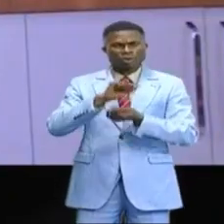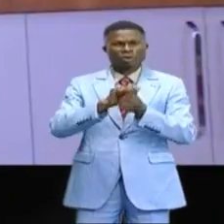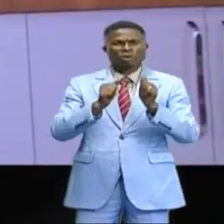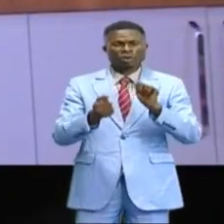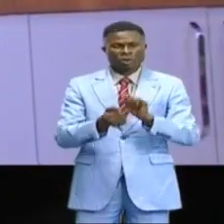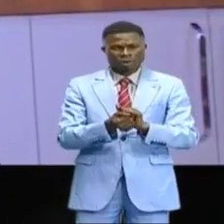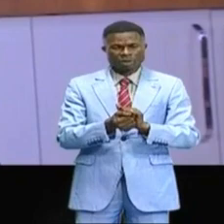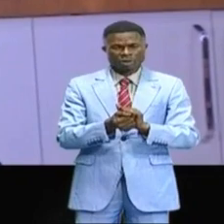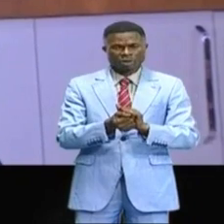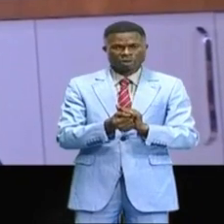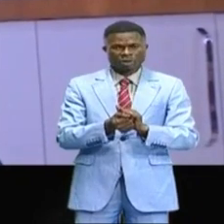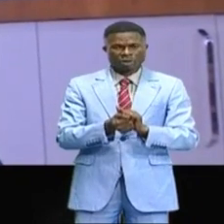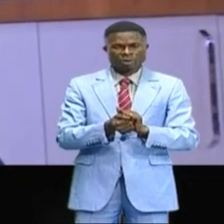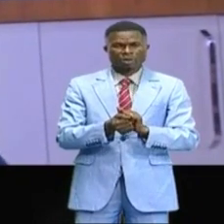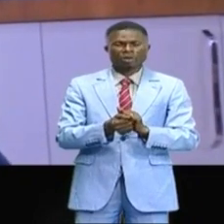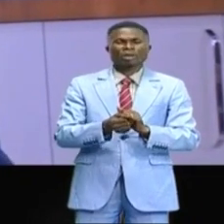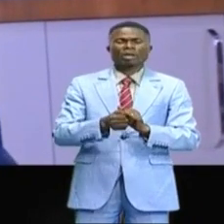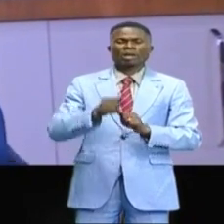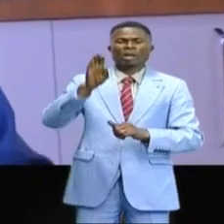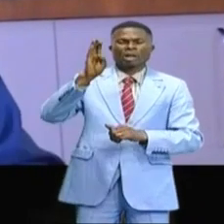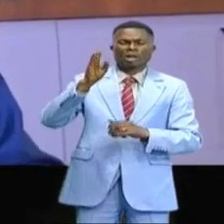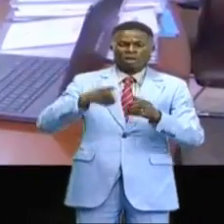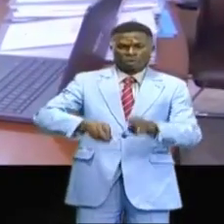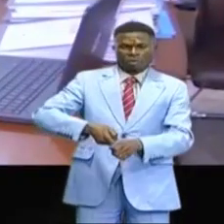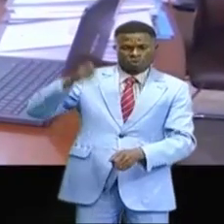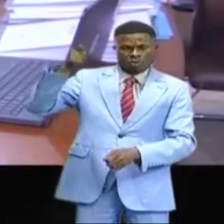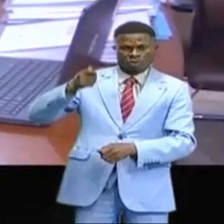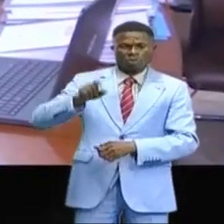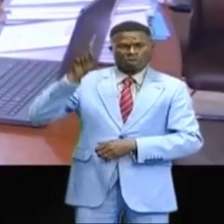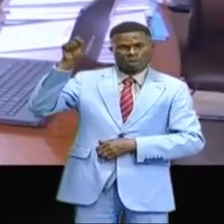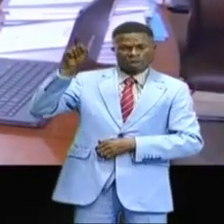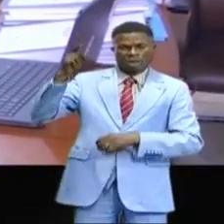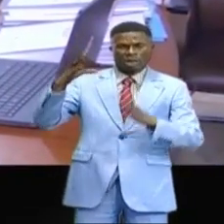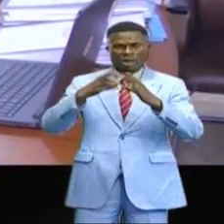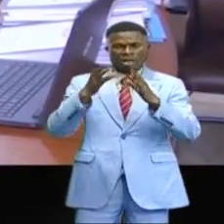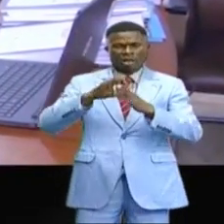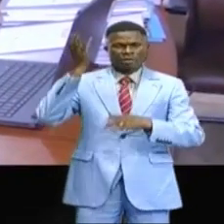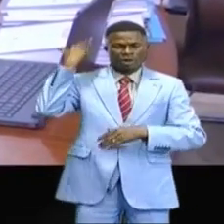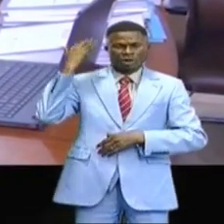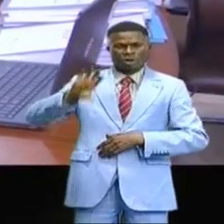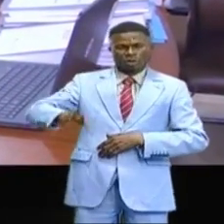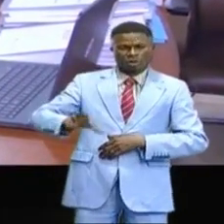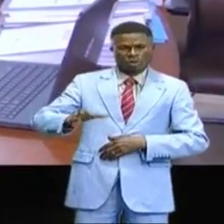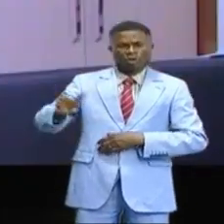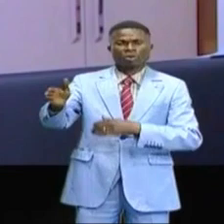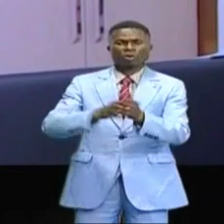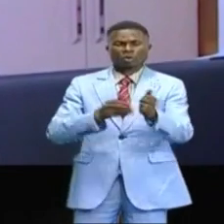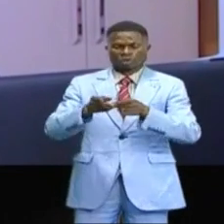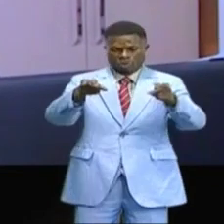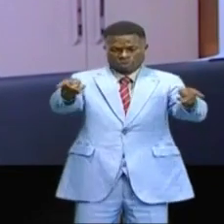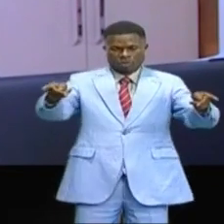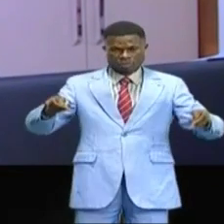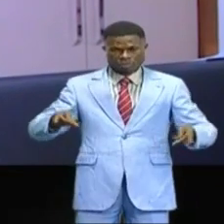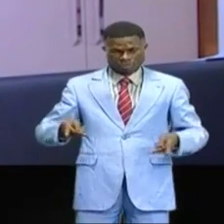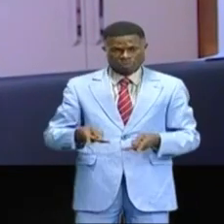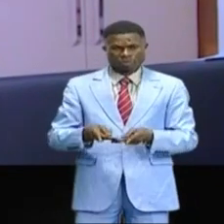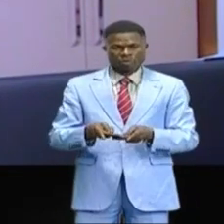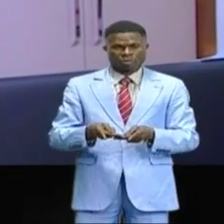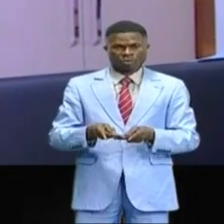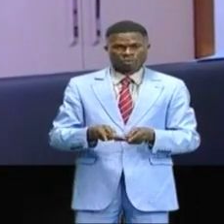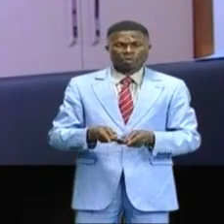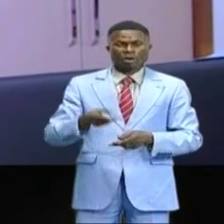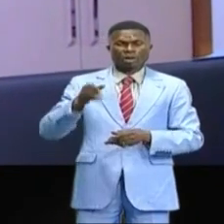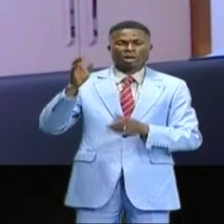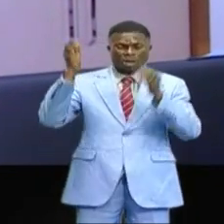situation de la baie de Ngaliema en rapport avec la Régie des eaux et sur la spoliation de la carrière de masse filtrante de